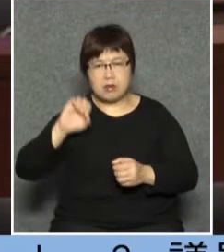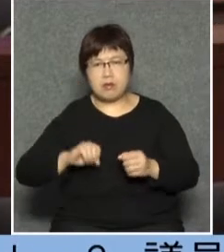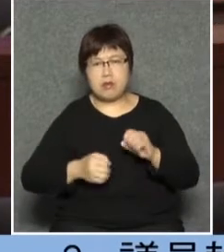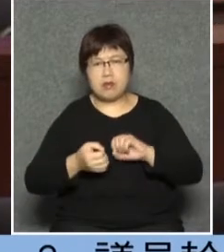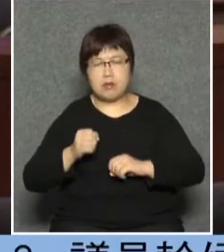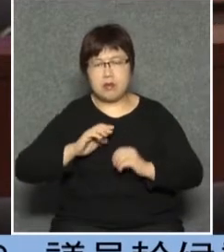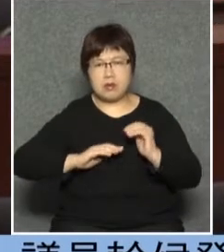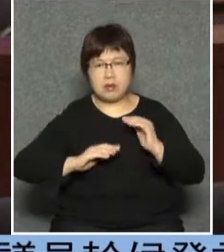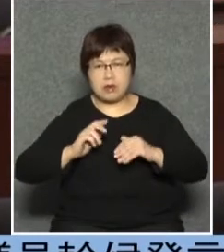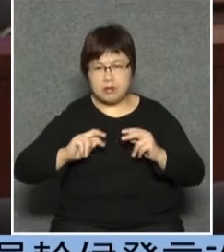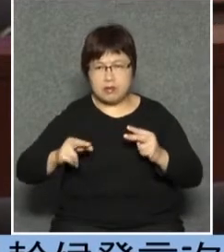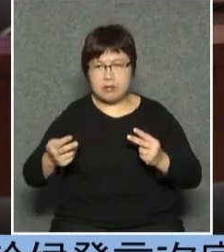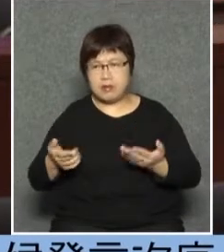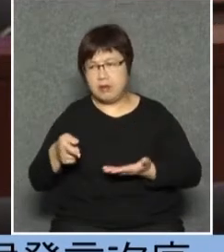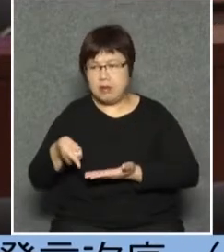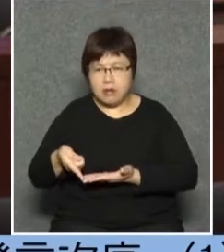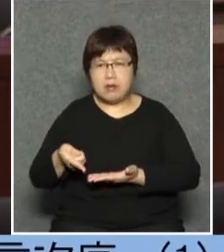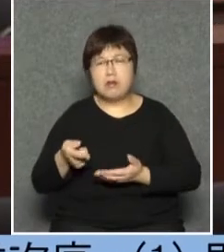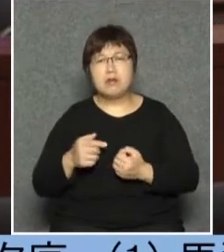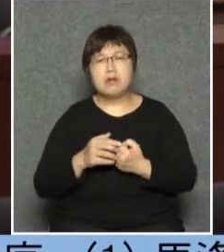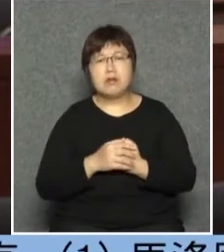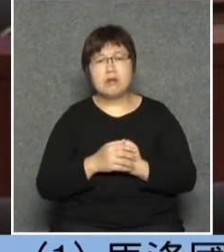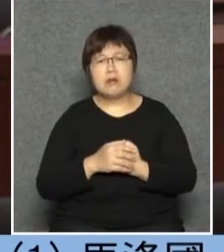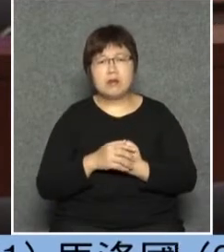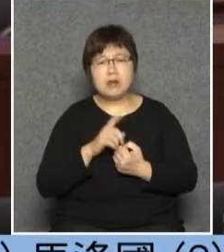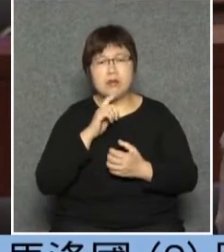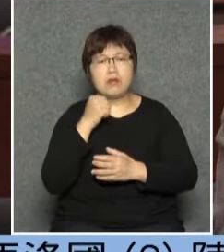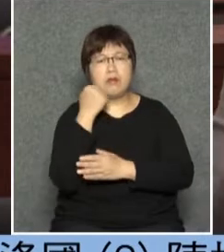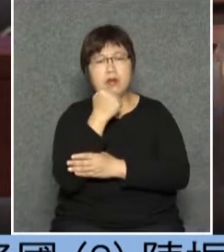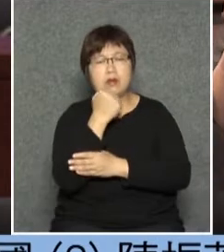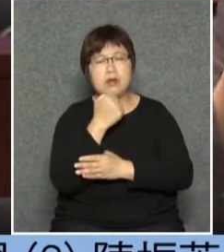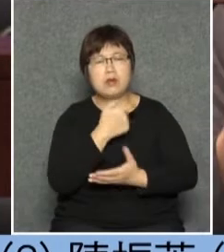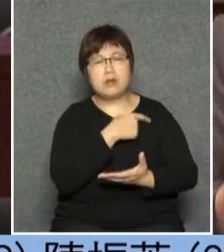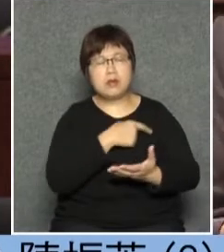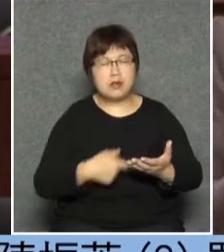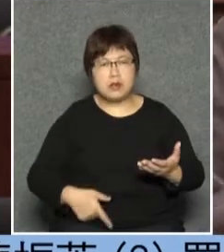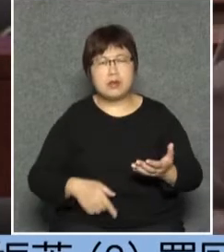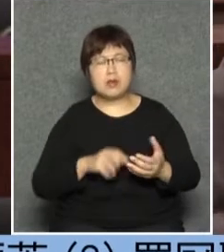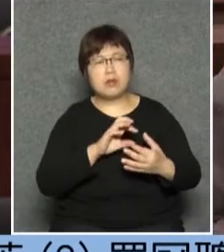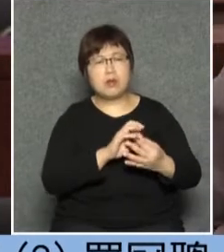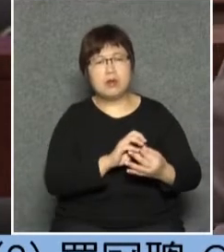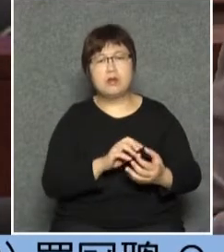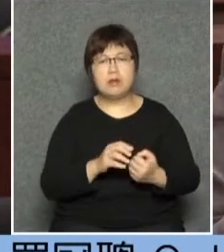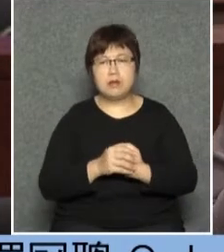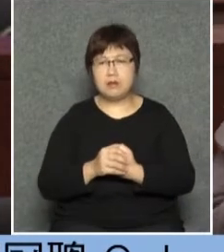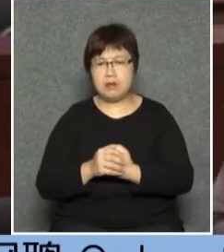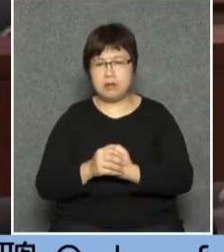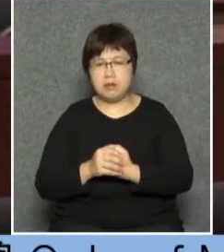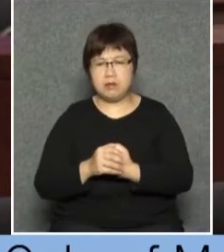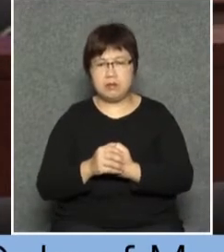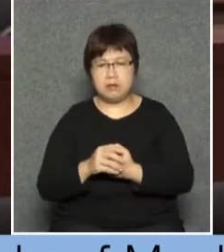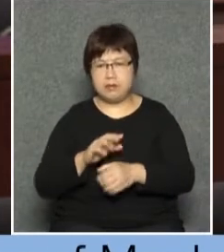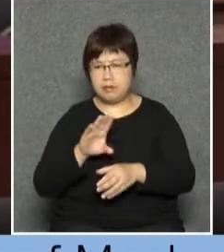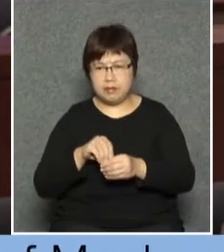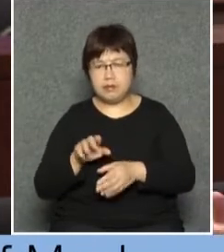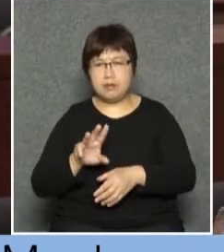这样，不多不少都是拜一些反对派所赐，当然绝对不包括莫乃光